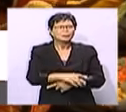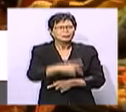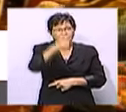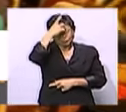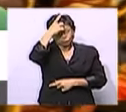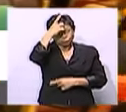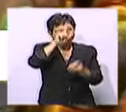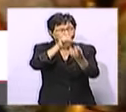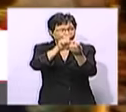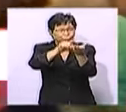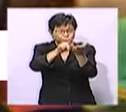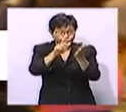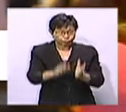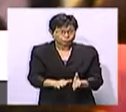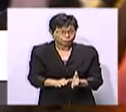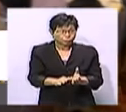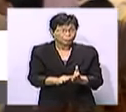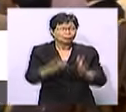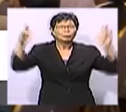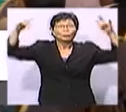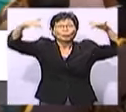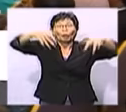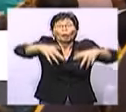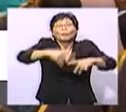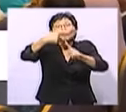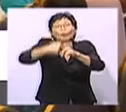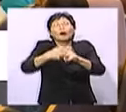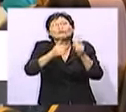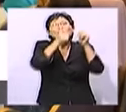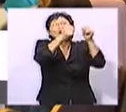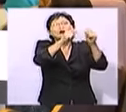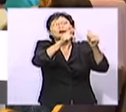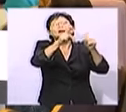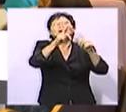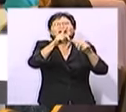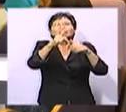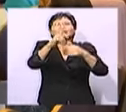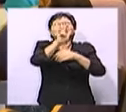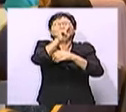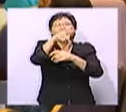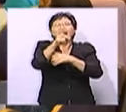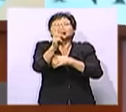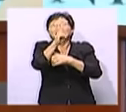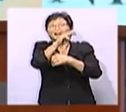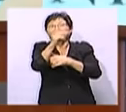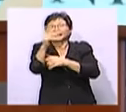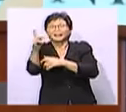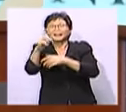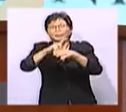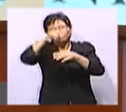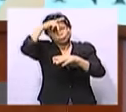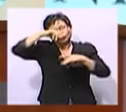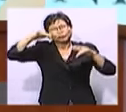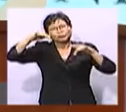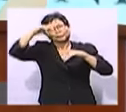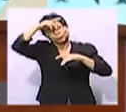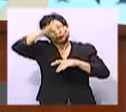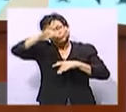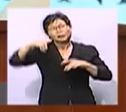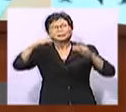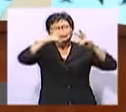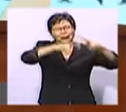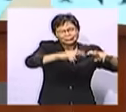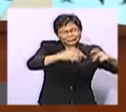Datuk Saifuddin ditemui media selepas perhimpunan bulanan pertama kementeriannya di Putrajaya. Beliau turut memaklumkan kajian sedang dibuat